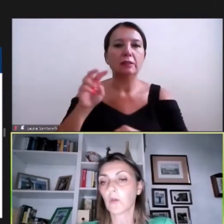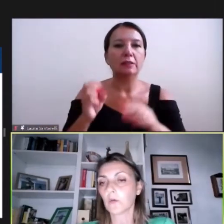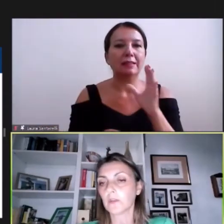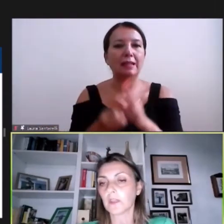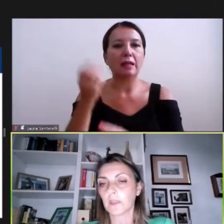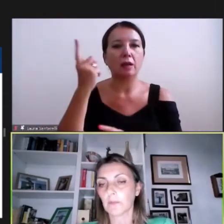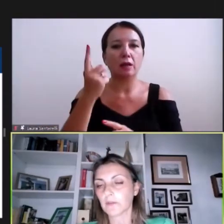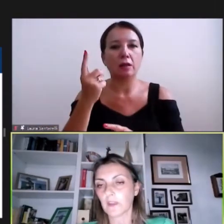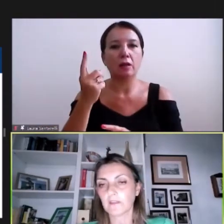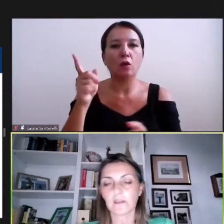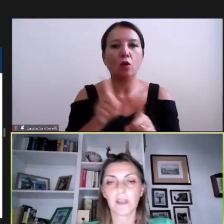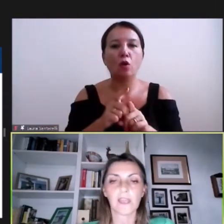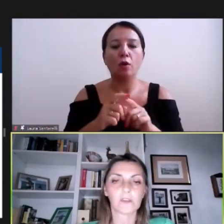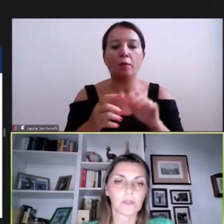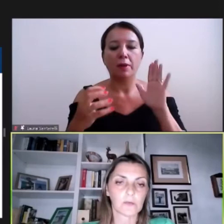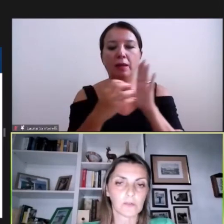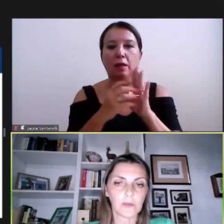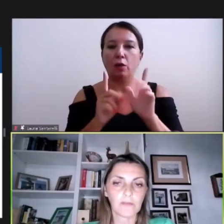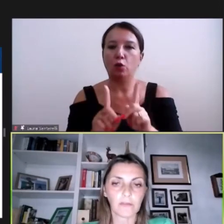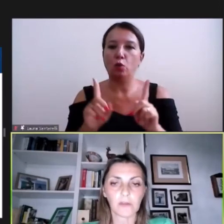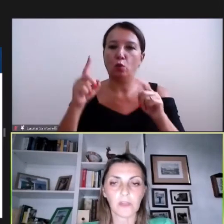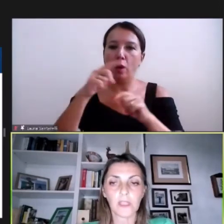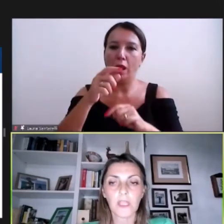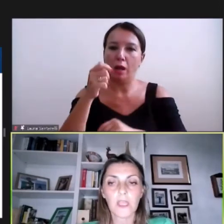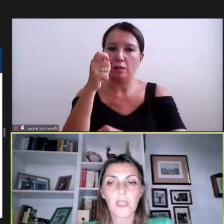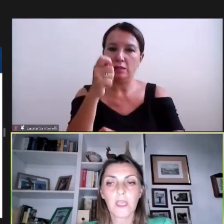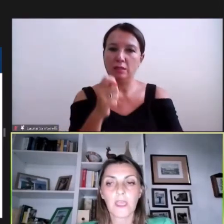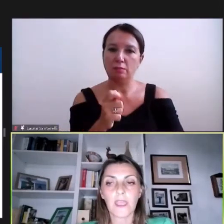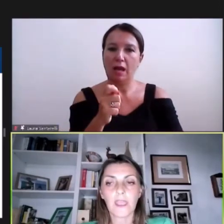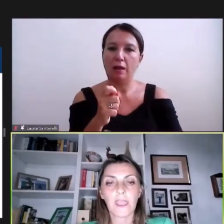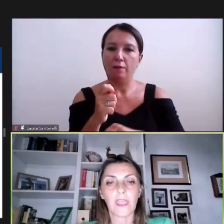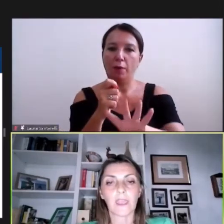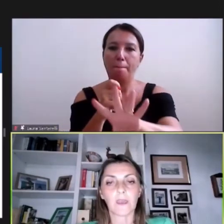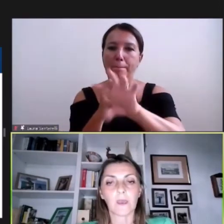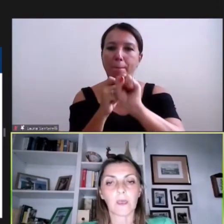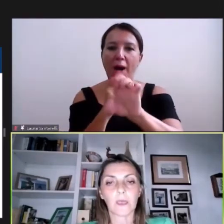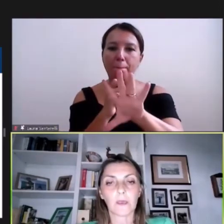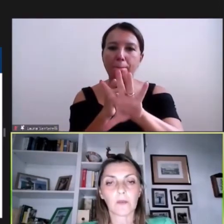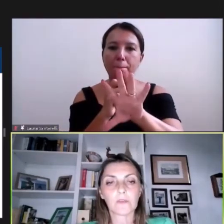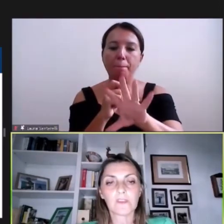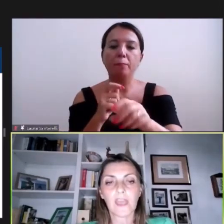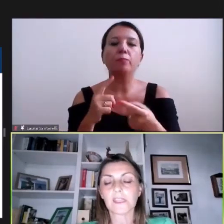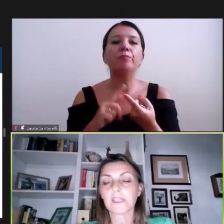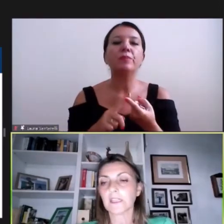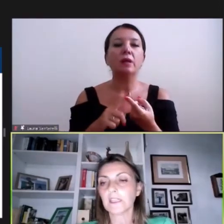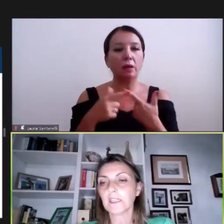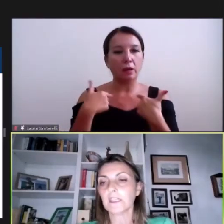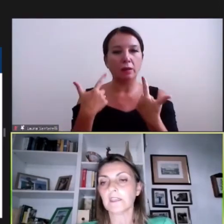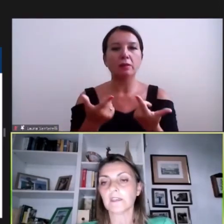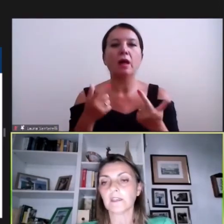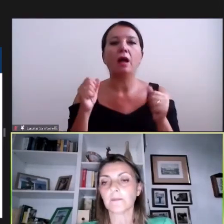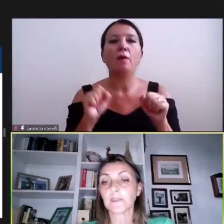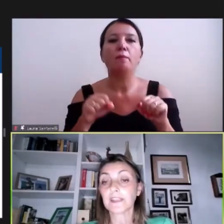QR code che possa essere letto da uno smartphone e che consenta